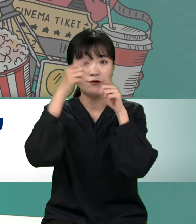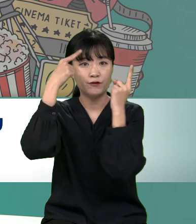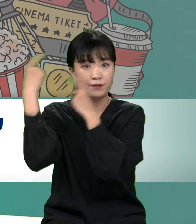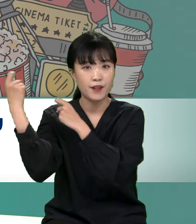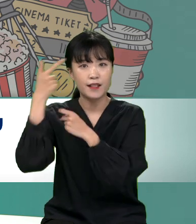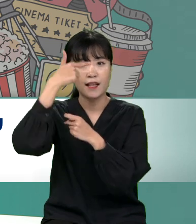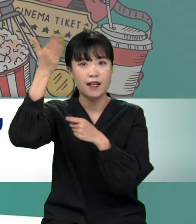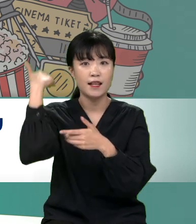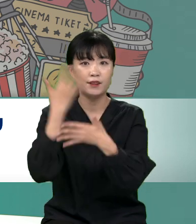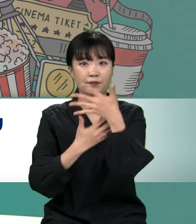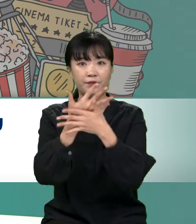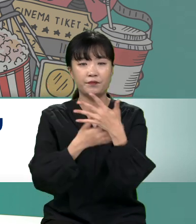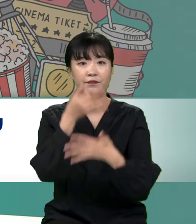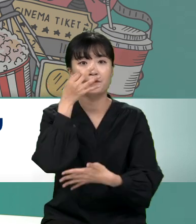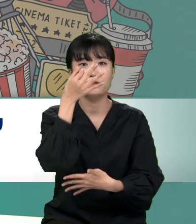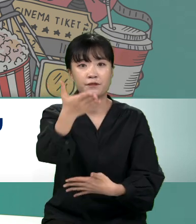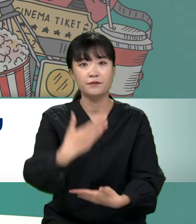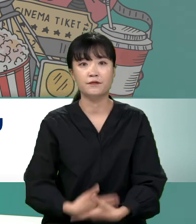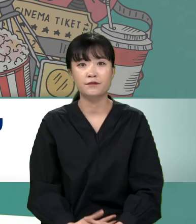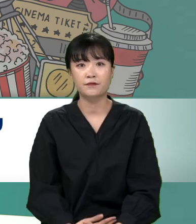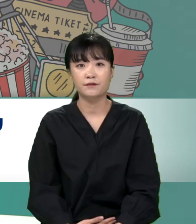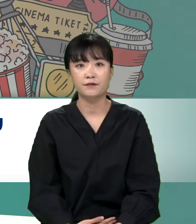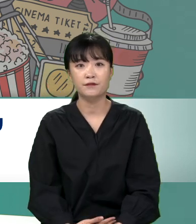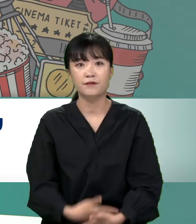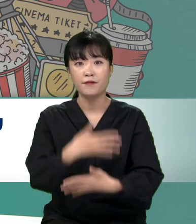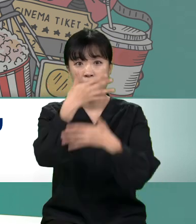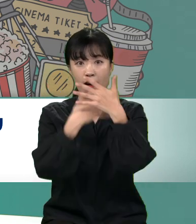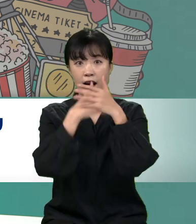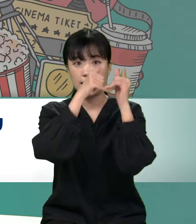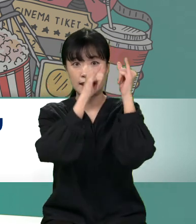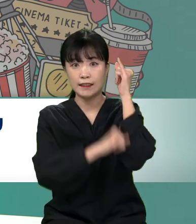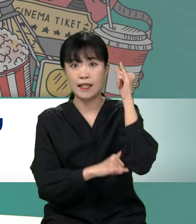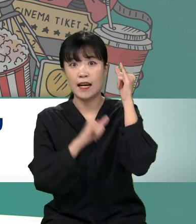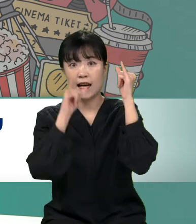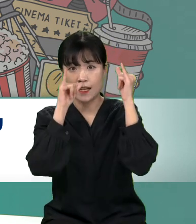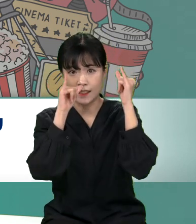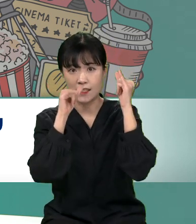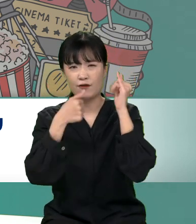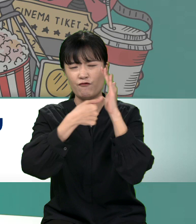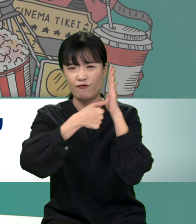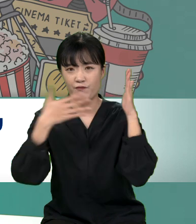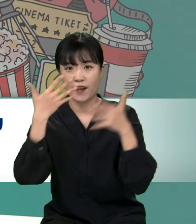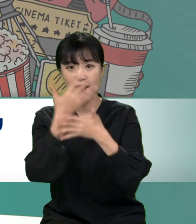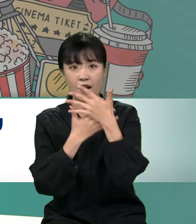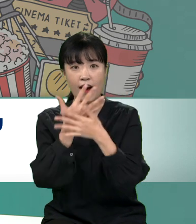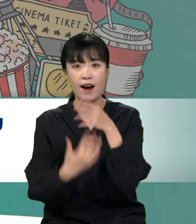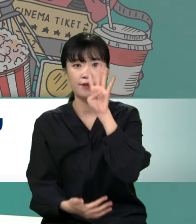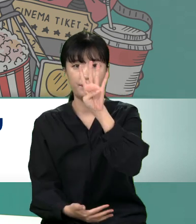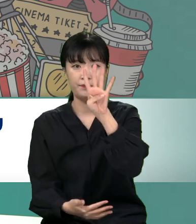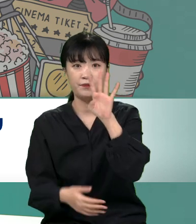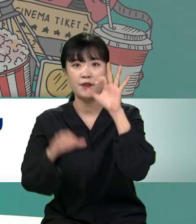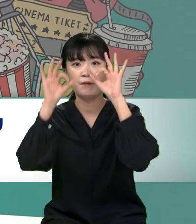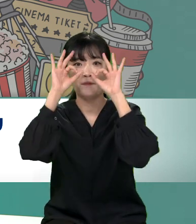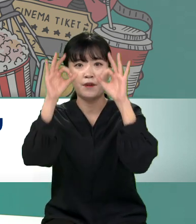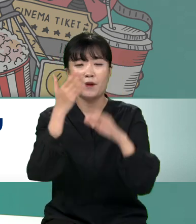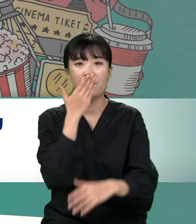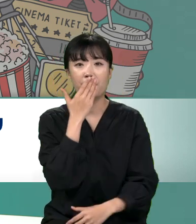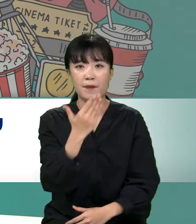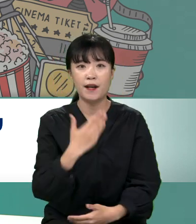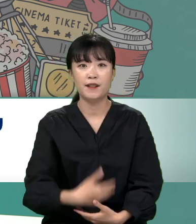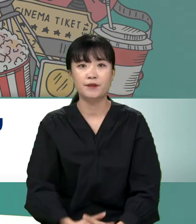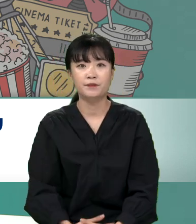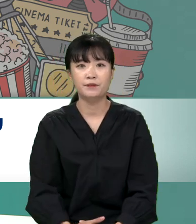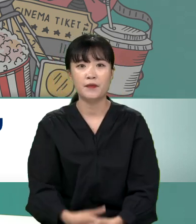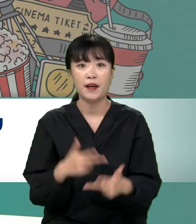추억하며 고전 영화를 상영하는 프로그램인데요 영화사에 기록된 거장들의 작품 내 편을 스크린으로 만날 수